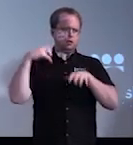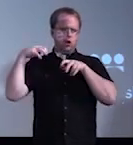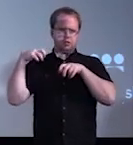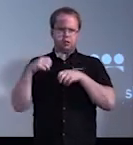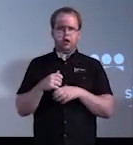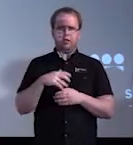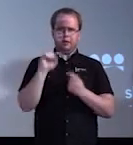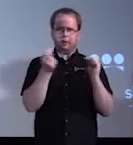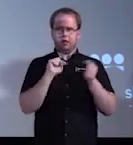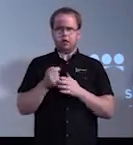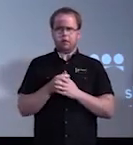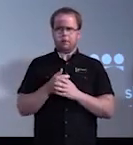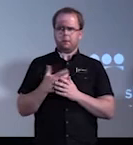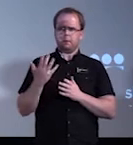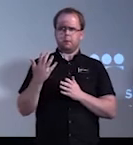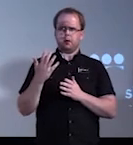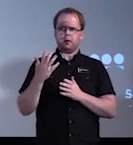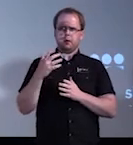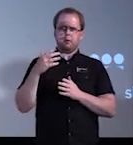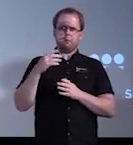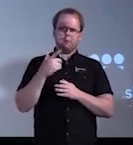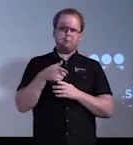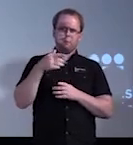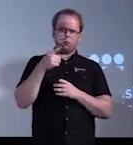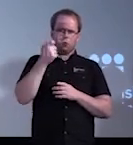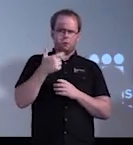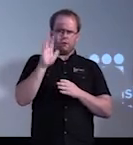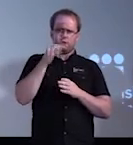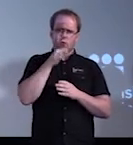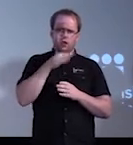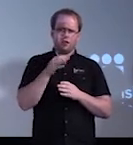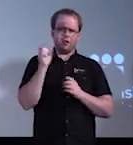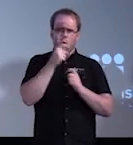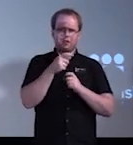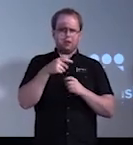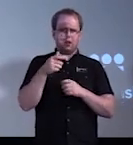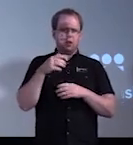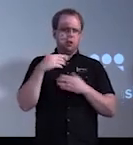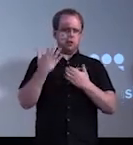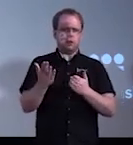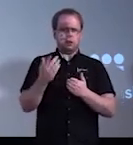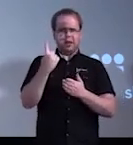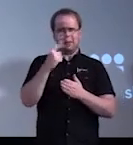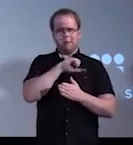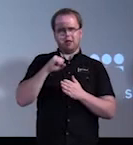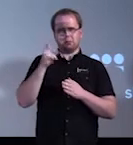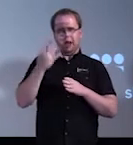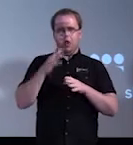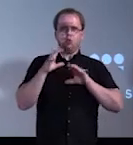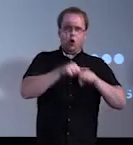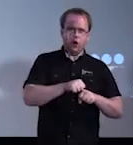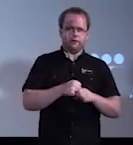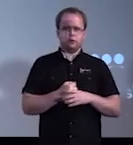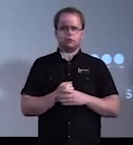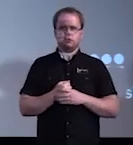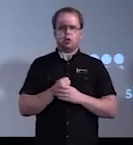om att man inte kan låta någon kraft kuppa. Men förstår ni? Någon typ av